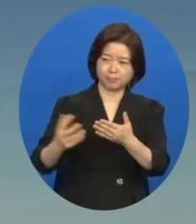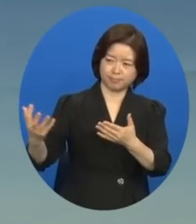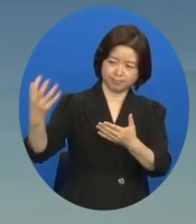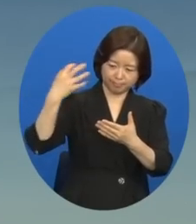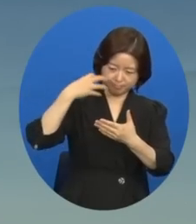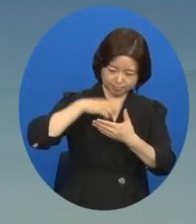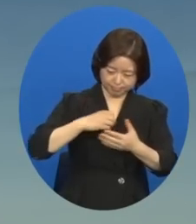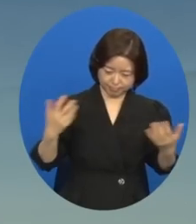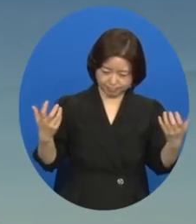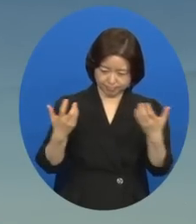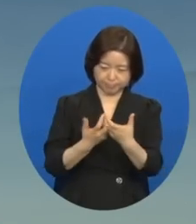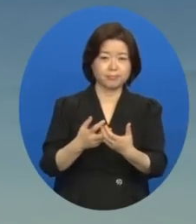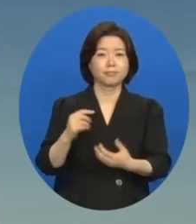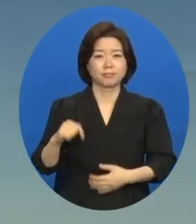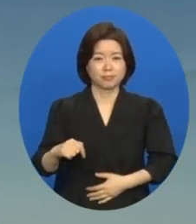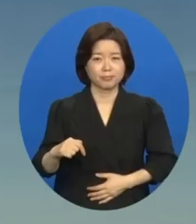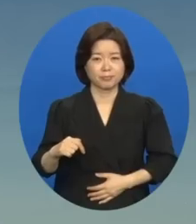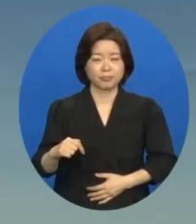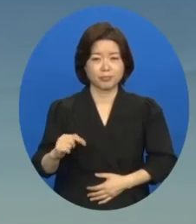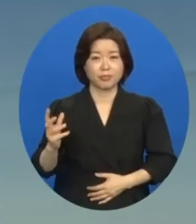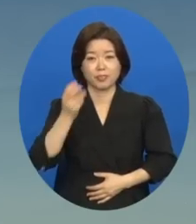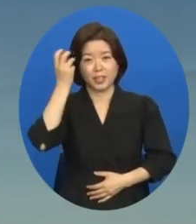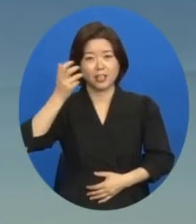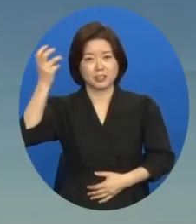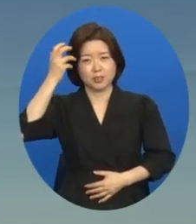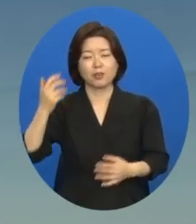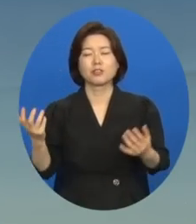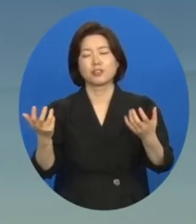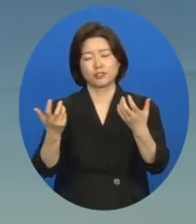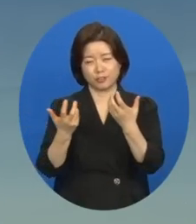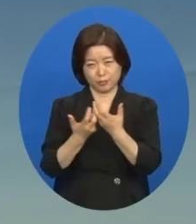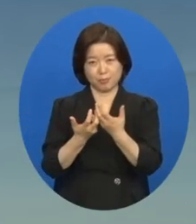채우는 것. 그것이 성령 충만이에요.